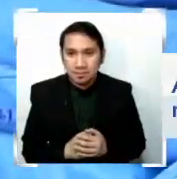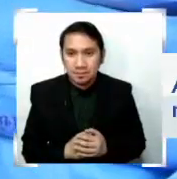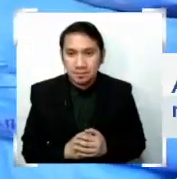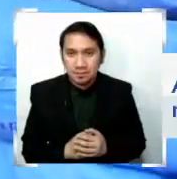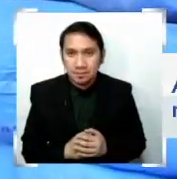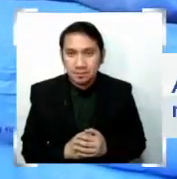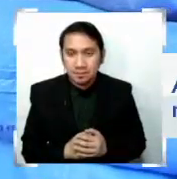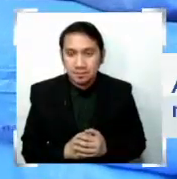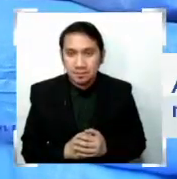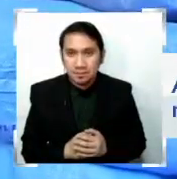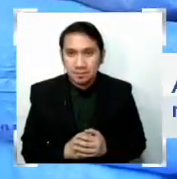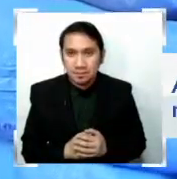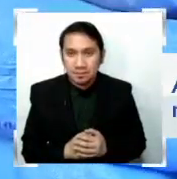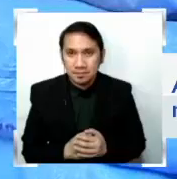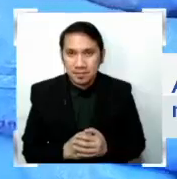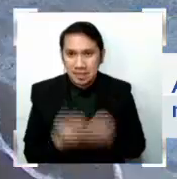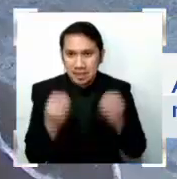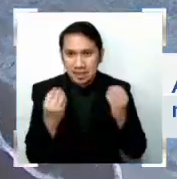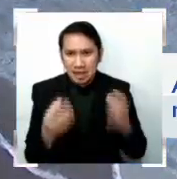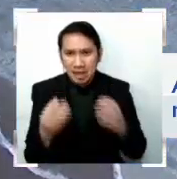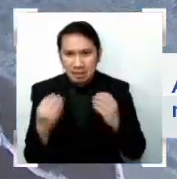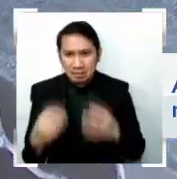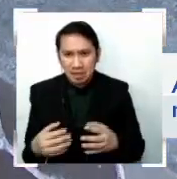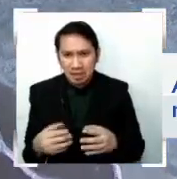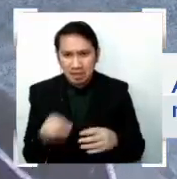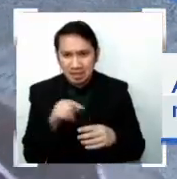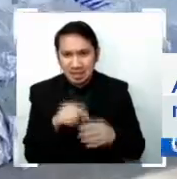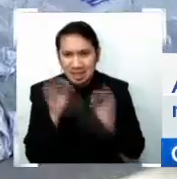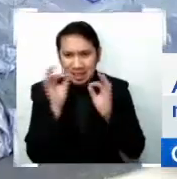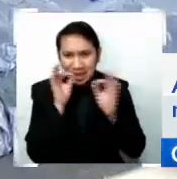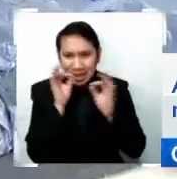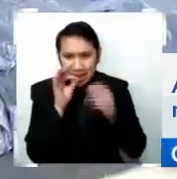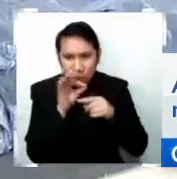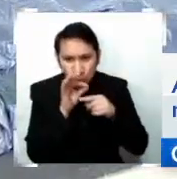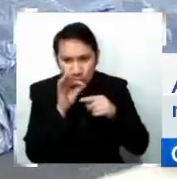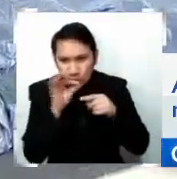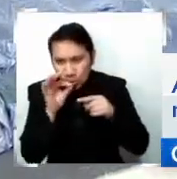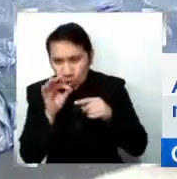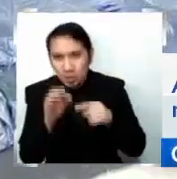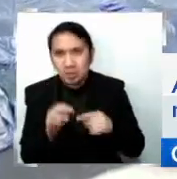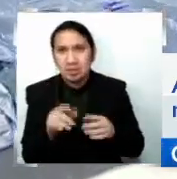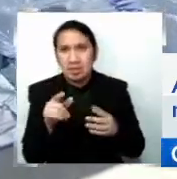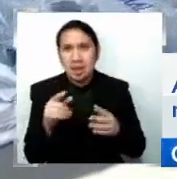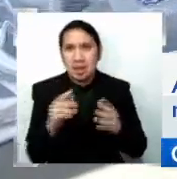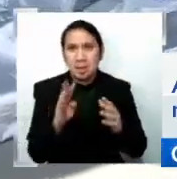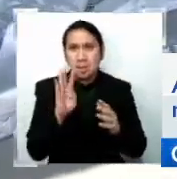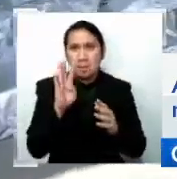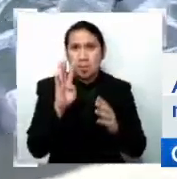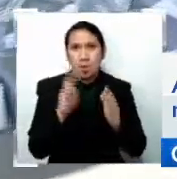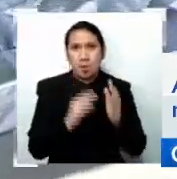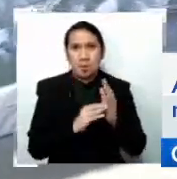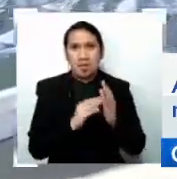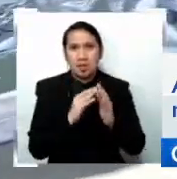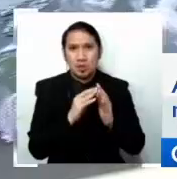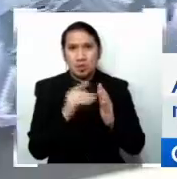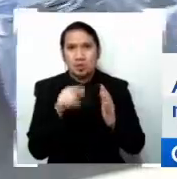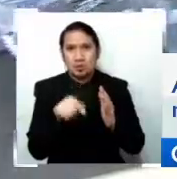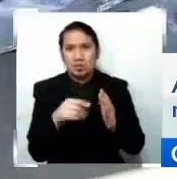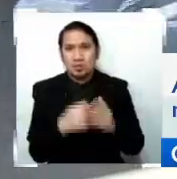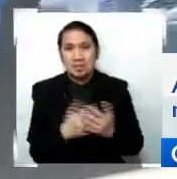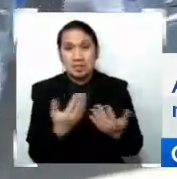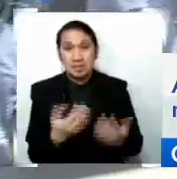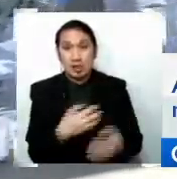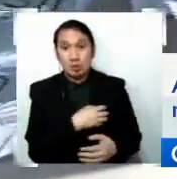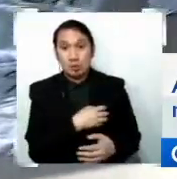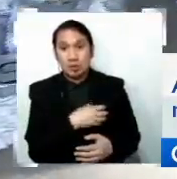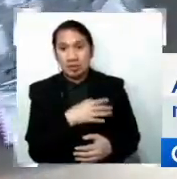Kalahating toneladang droga na nagkakahalaga ng 3.4 billion pesos ang nasa batang pinagsanib na pwersa ng Philippine Drug Enforcement Agency at